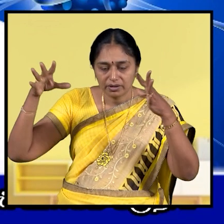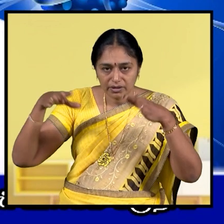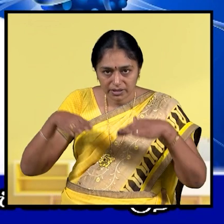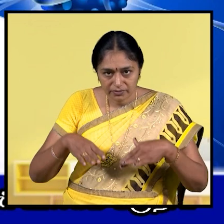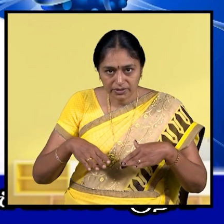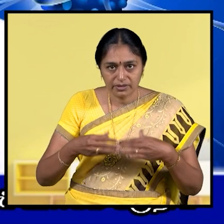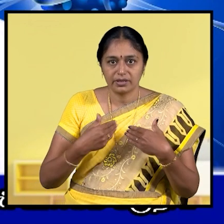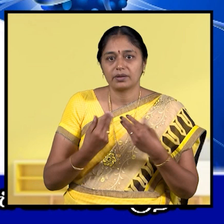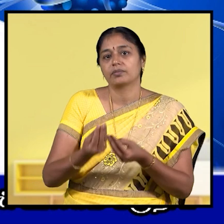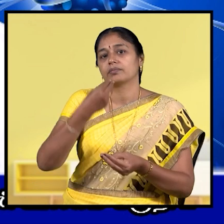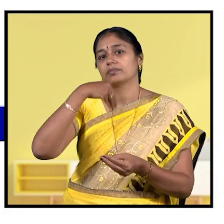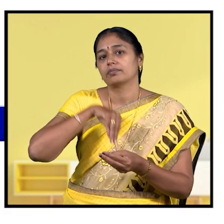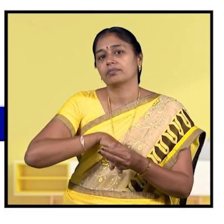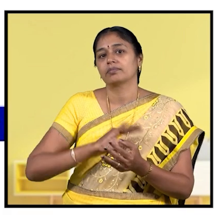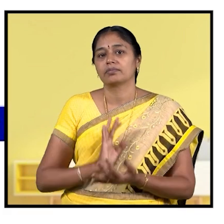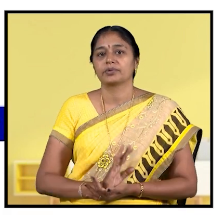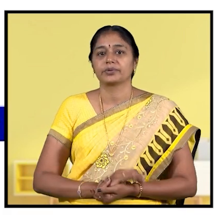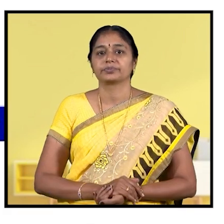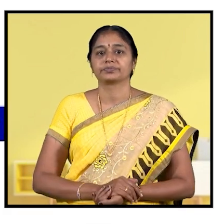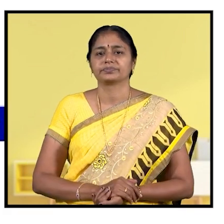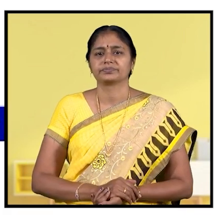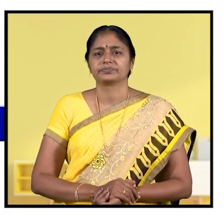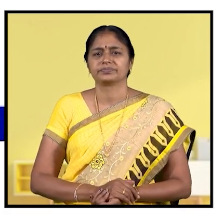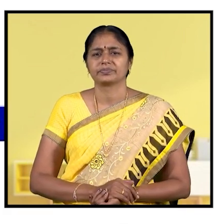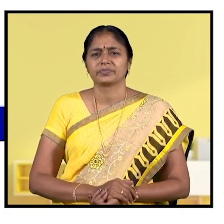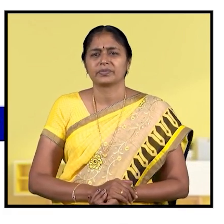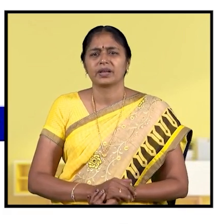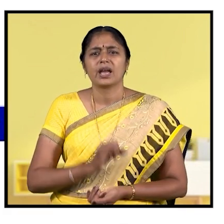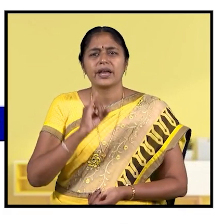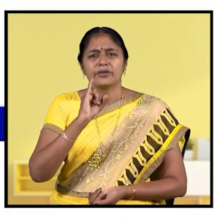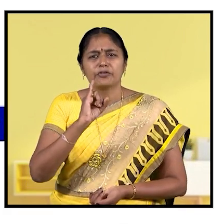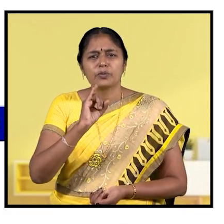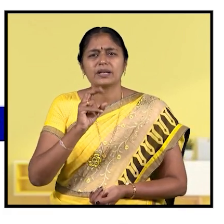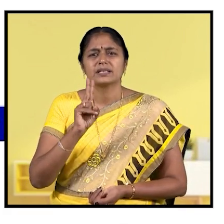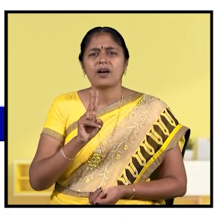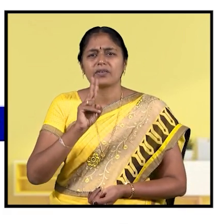உண்டாகிறது. அடுத்தாற்போல் இந்த நோயை உண்டாகக்கூடிய காரணம் என்ன அப்படின்னு பார்த்தீங்கன்னா இன்ஃப்ளூயன்ஸா வைரஸ்